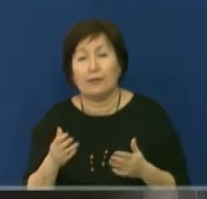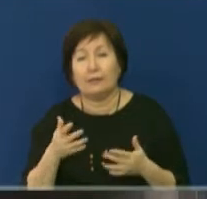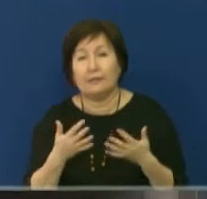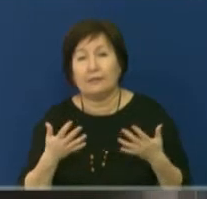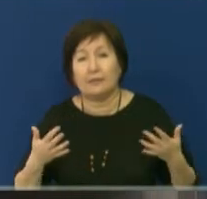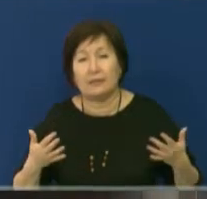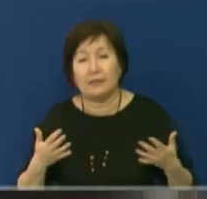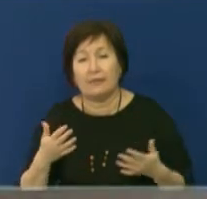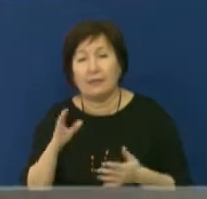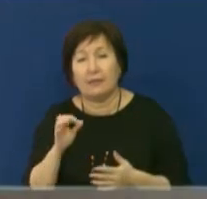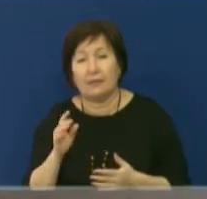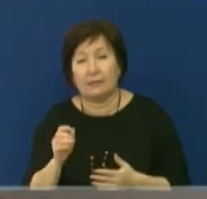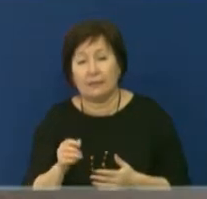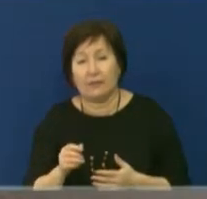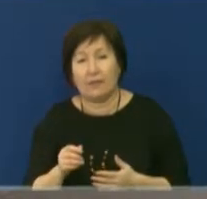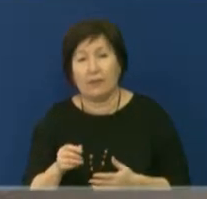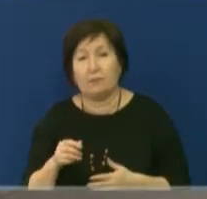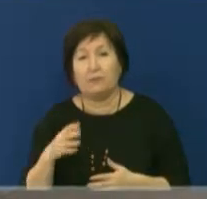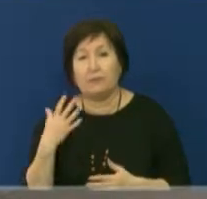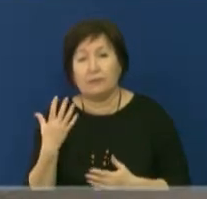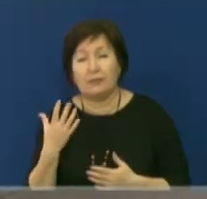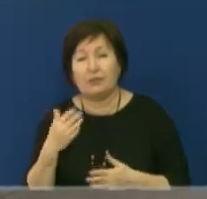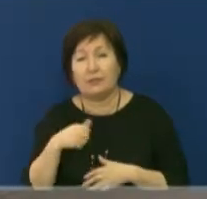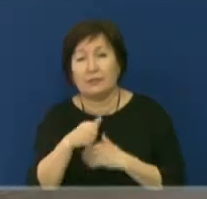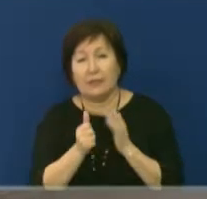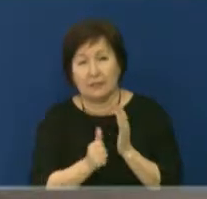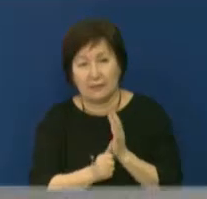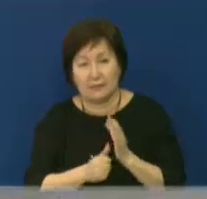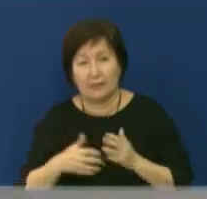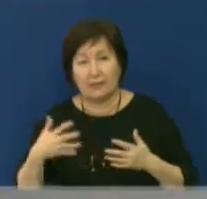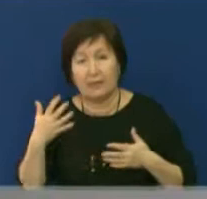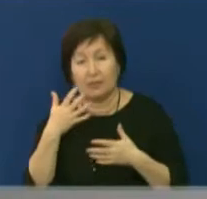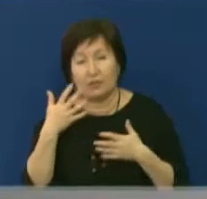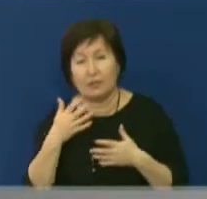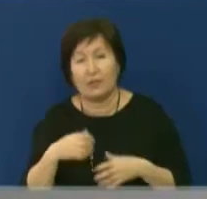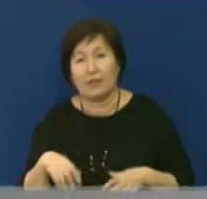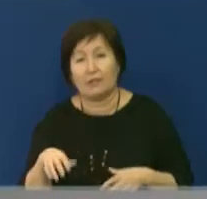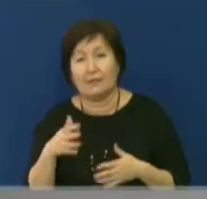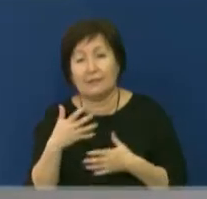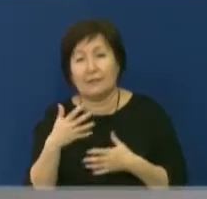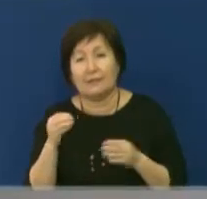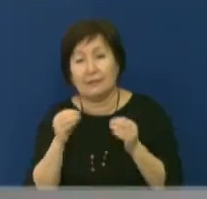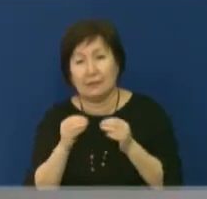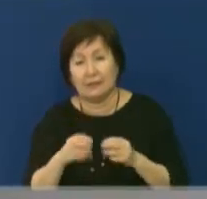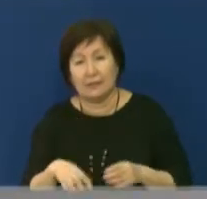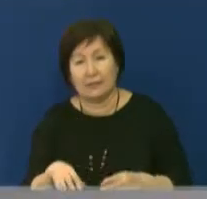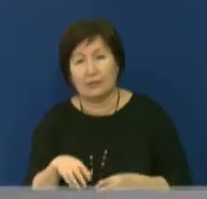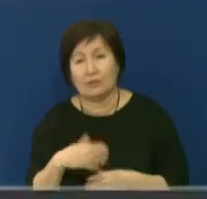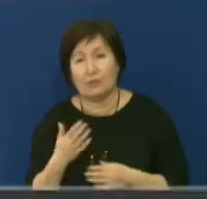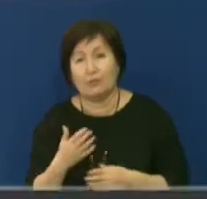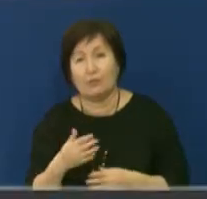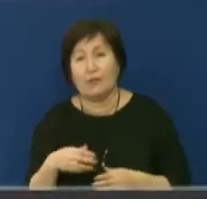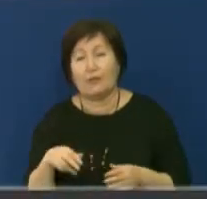5, 9 и 16 этажных ветких жилых домов на участке от пересечения проспекта Шакарима, то есть улицы Шмидта,